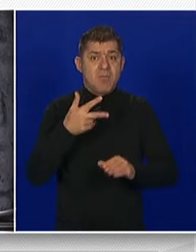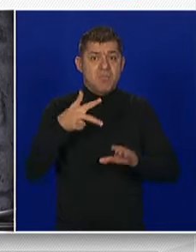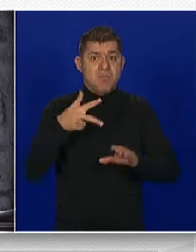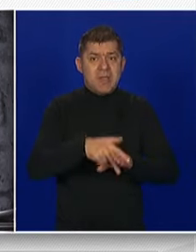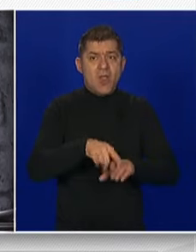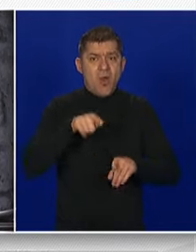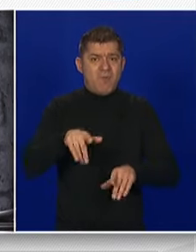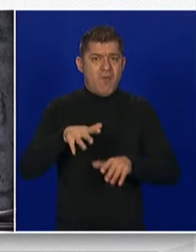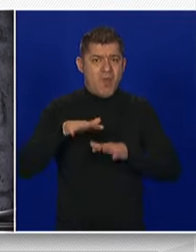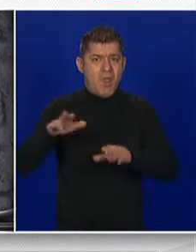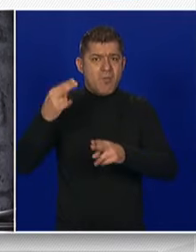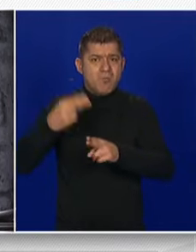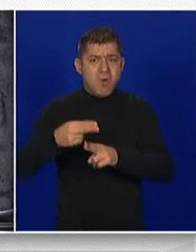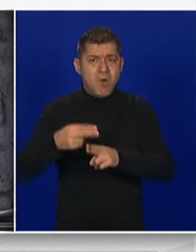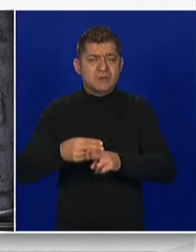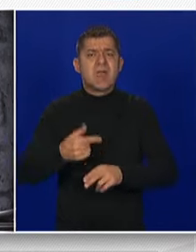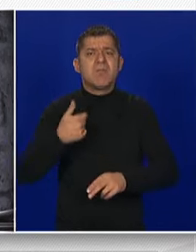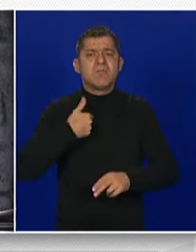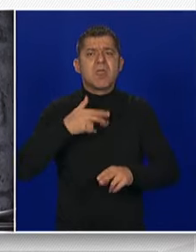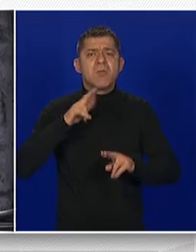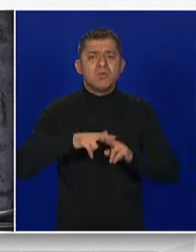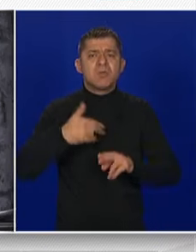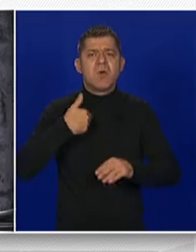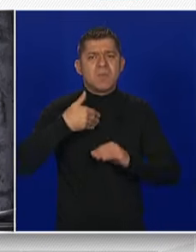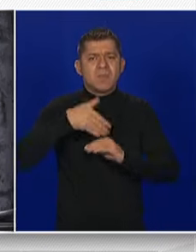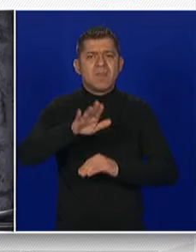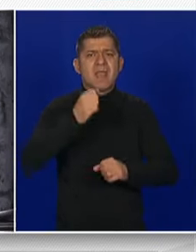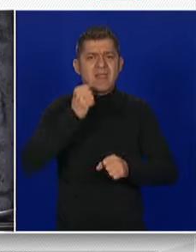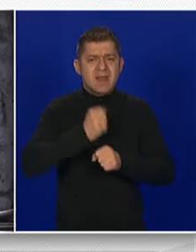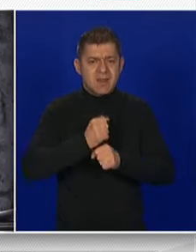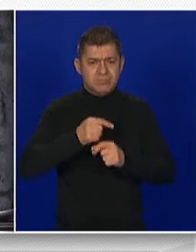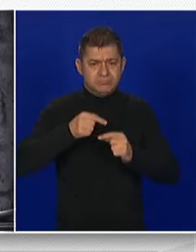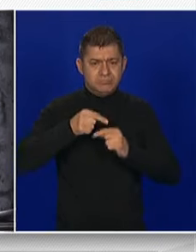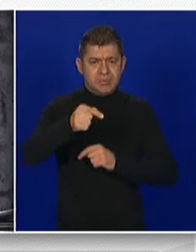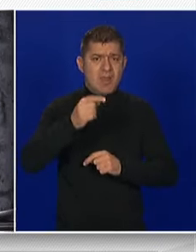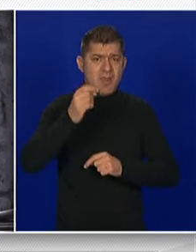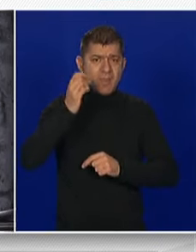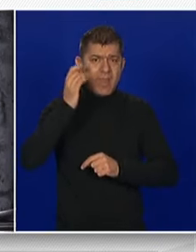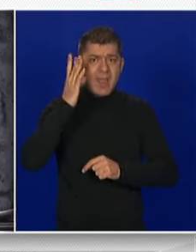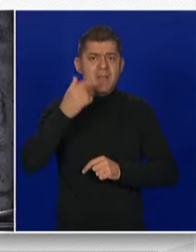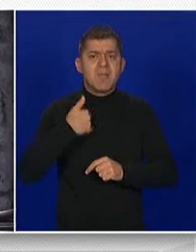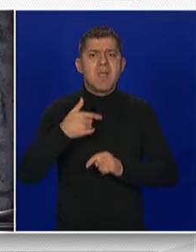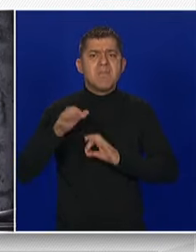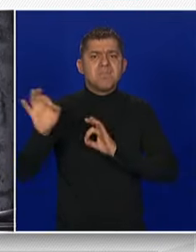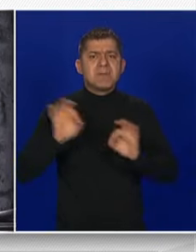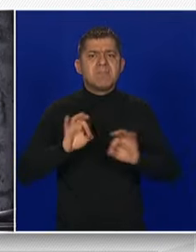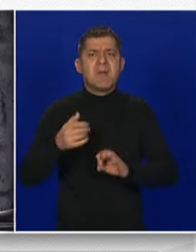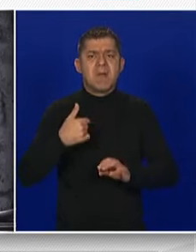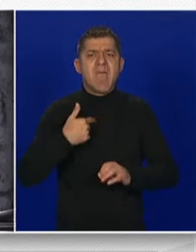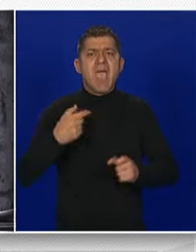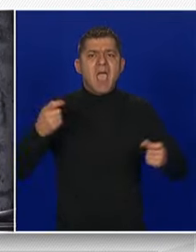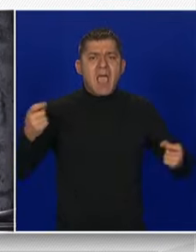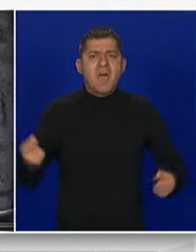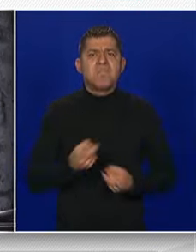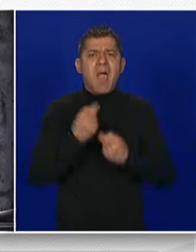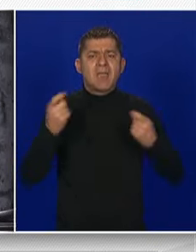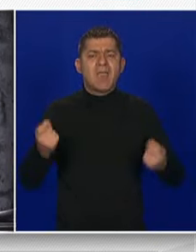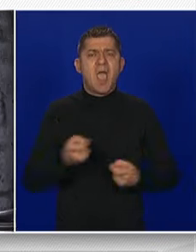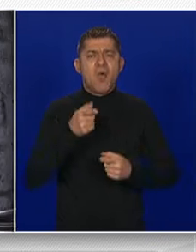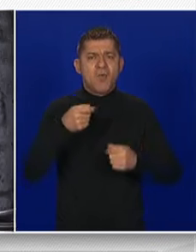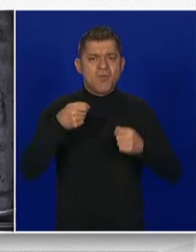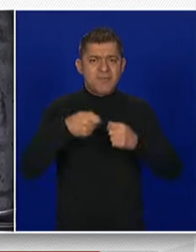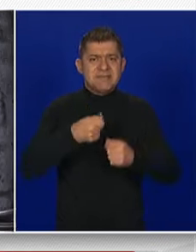pandemije. Mi ćemo intenzivno raditi na tome u ovim sljedećim danima. Priprema se kampanja o tome.